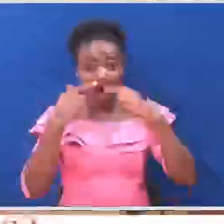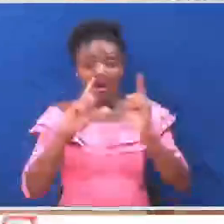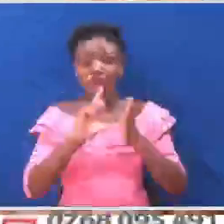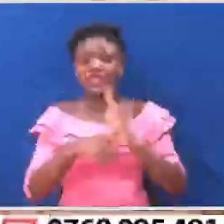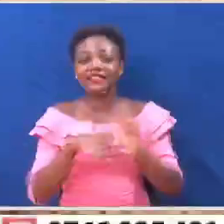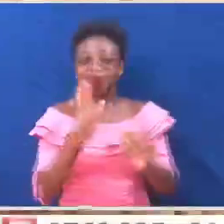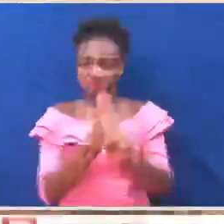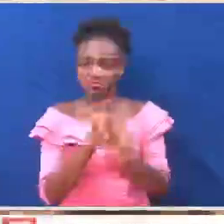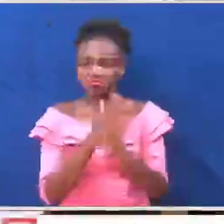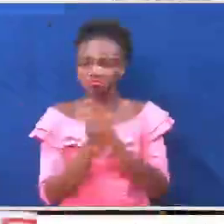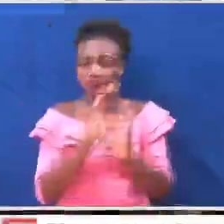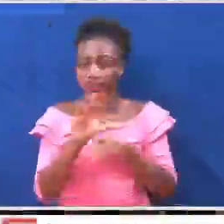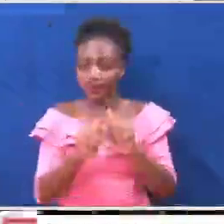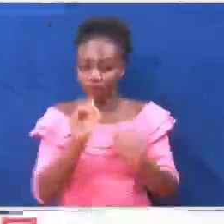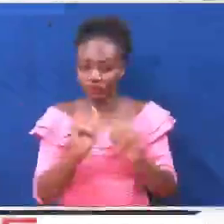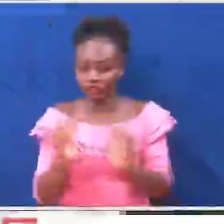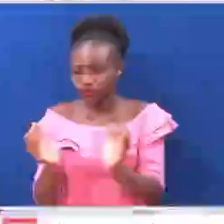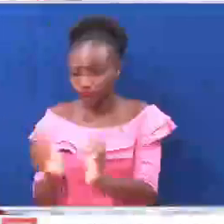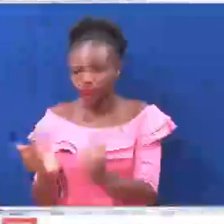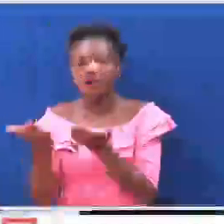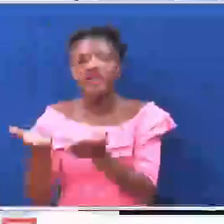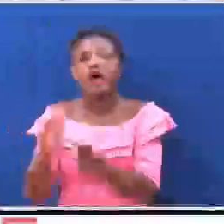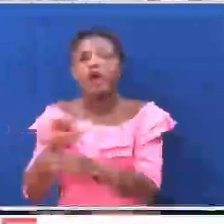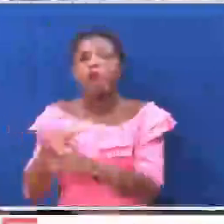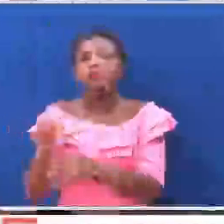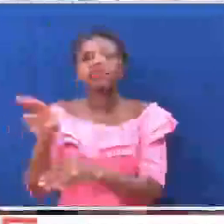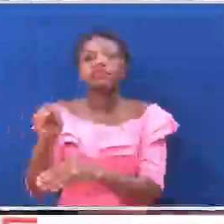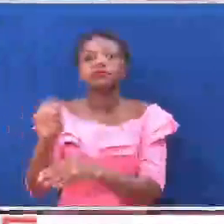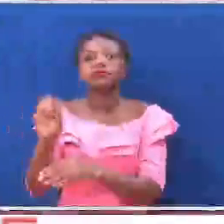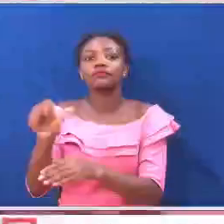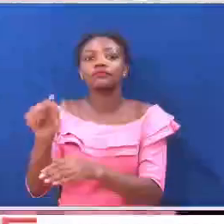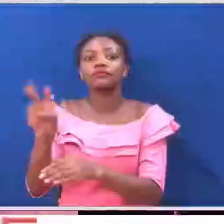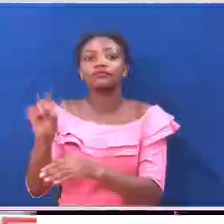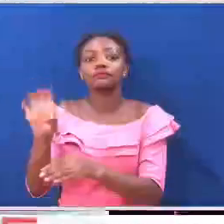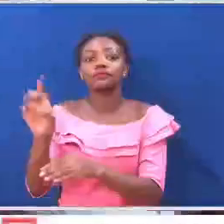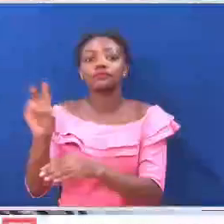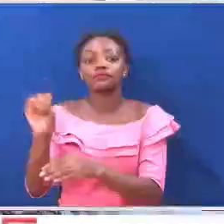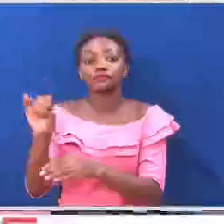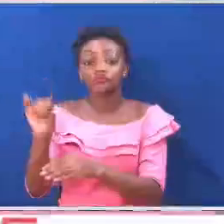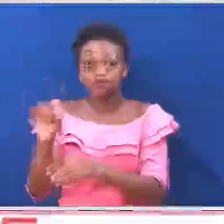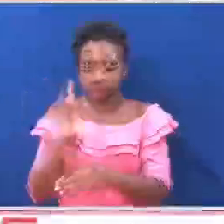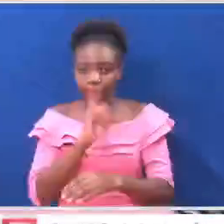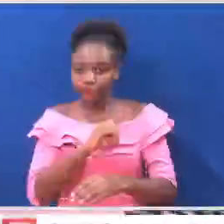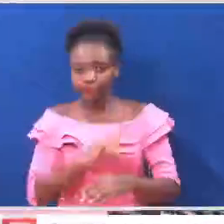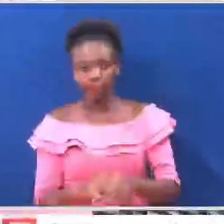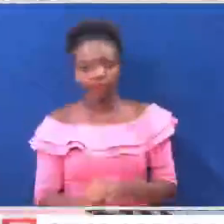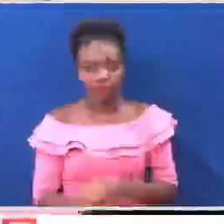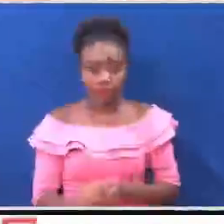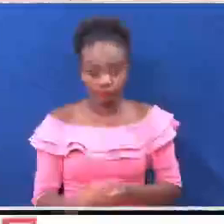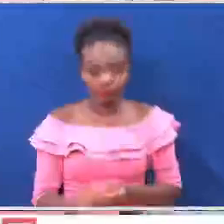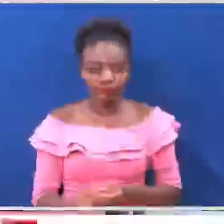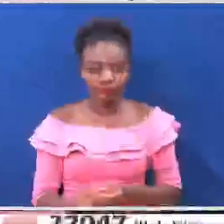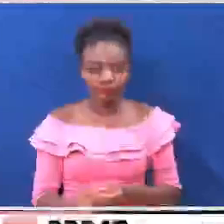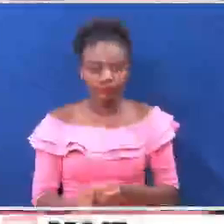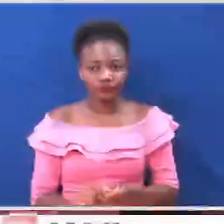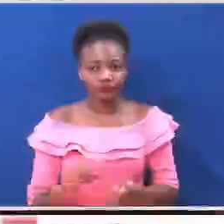hapo baadaye Pindi tutakapokwenda Dr babla baada ya kura zote Za vituo 129 kuhesabiwa na kupelekwa katika kituo